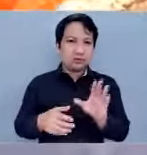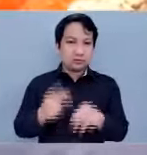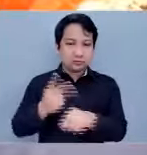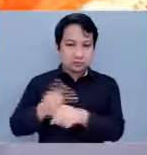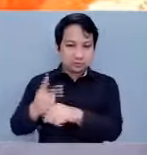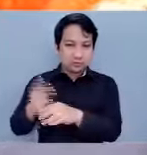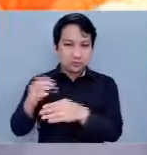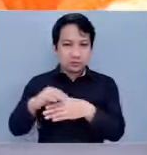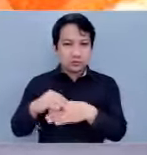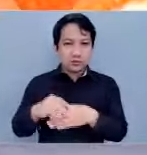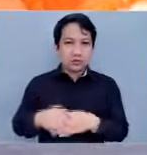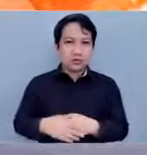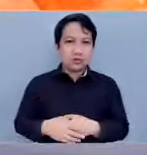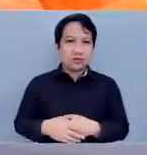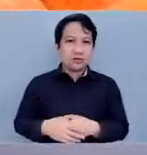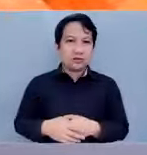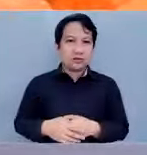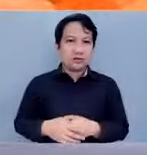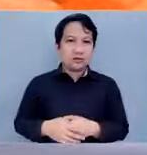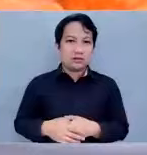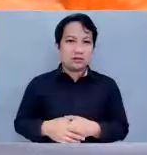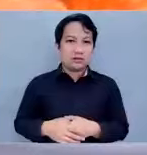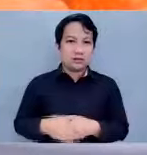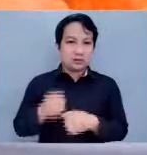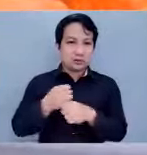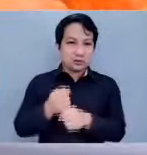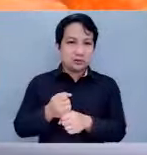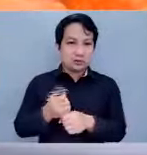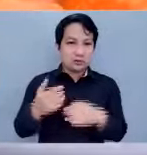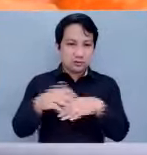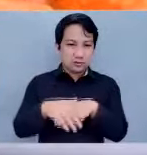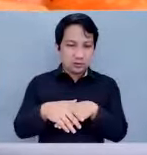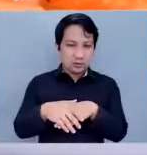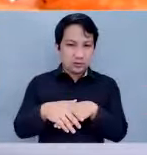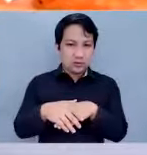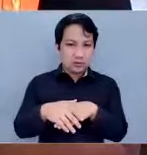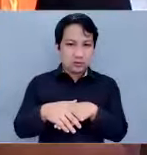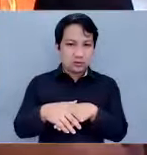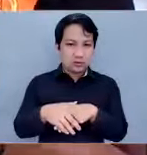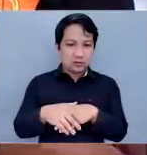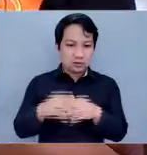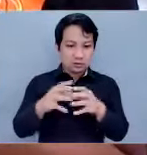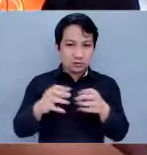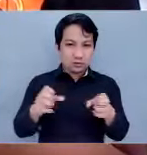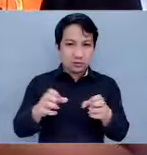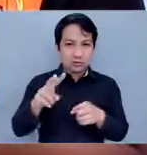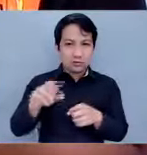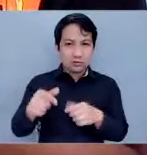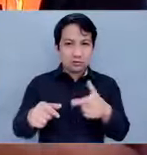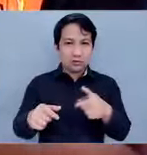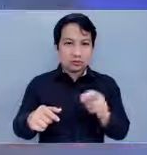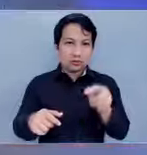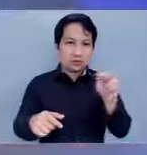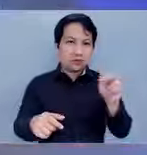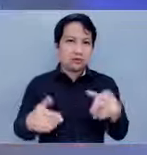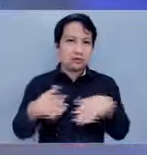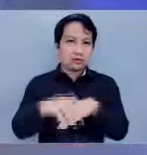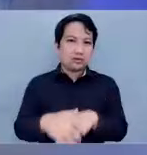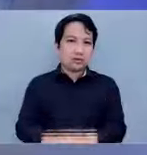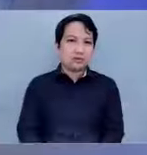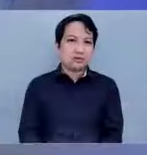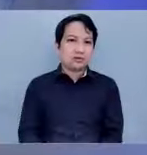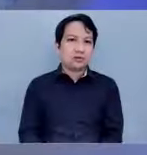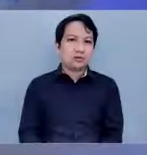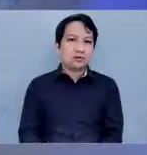nilalagay ninyo? Yung homemade po namin na combination ng longganisa ng vegan at ng norte. Wow! Yun po yung